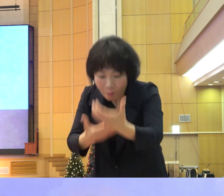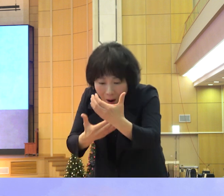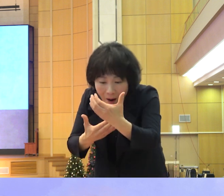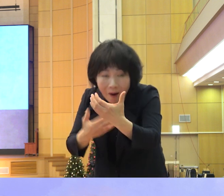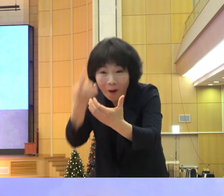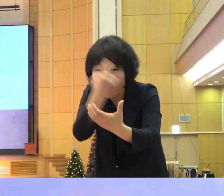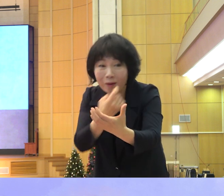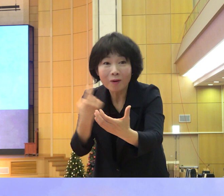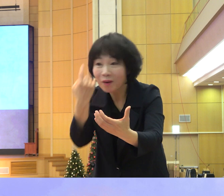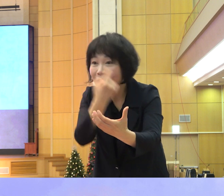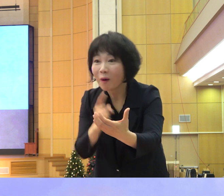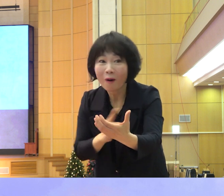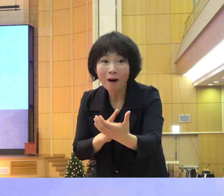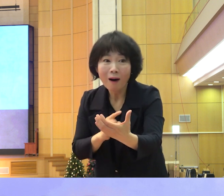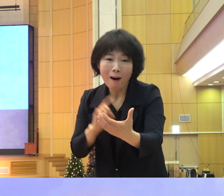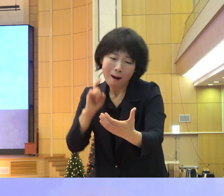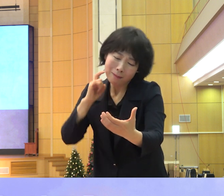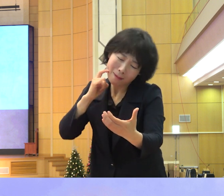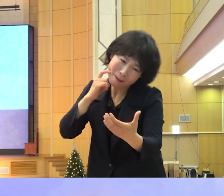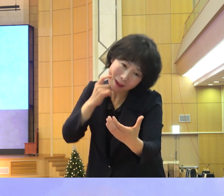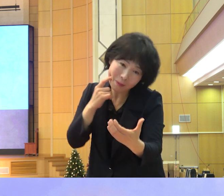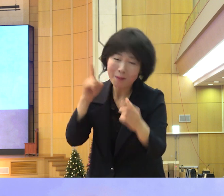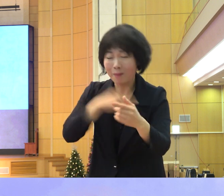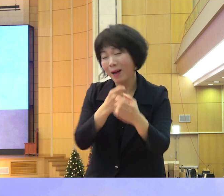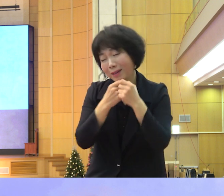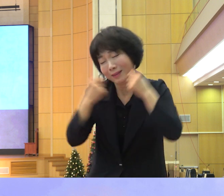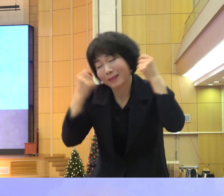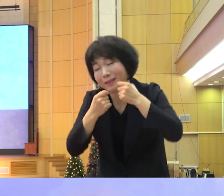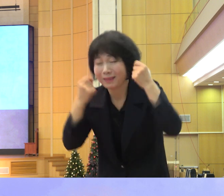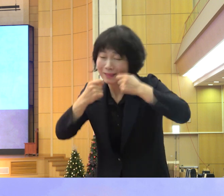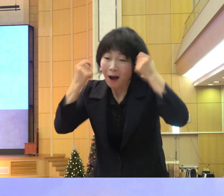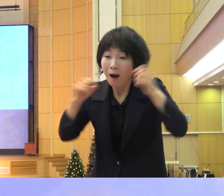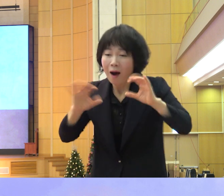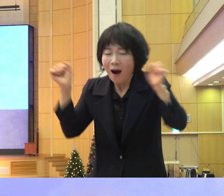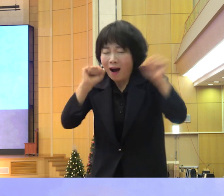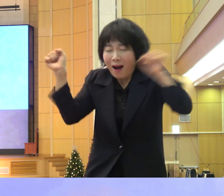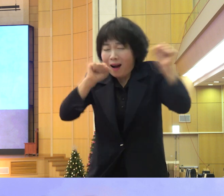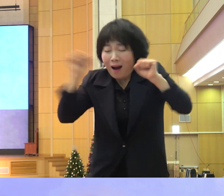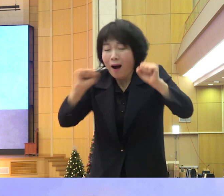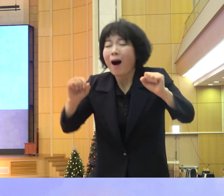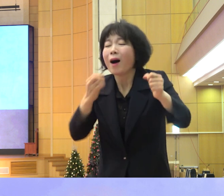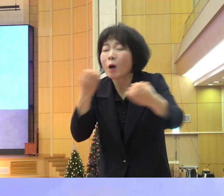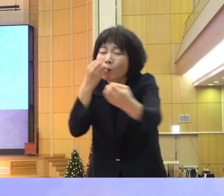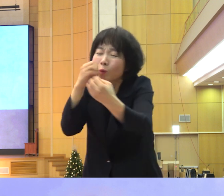얼마나 천진난만해요. 그냥 쌩긋 웃으니까 아이고 이뻐, 아이고 이뻐, 아이고 이뻐.